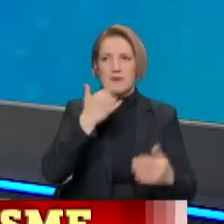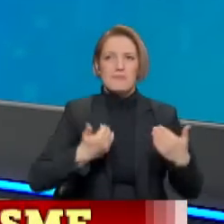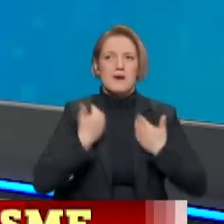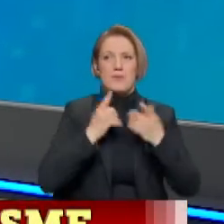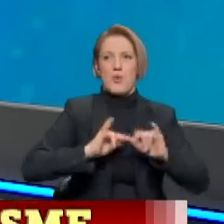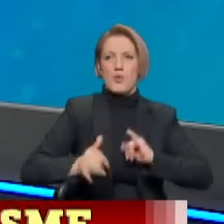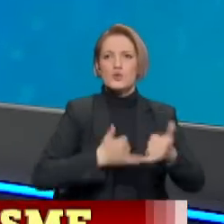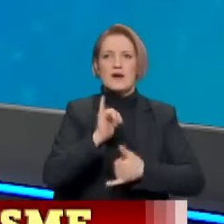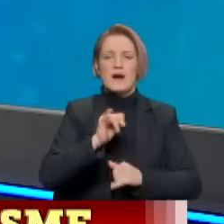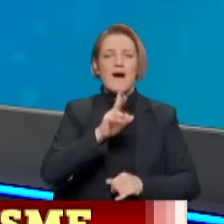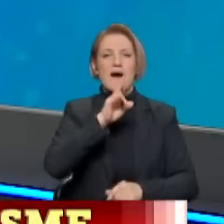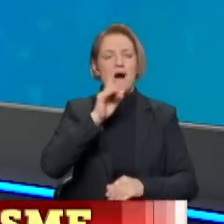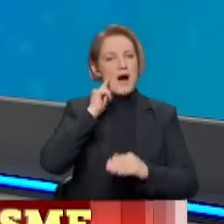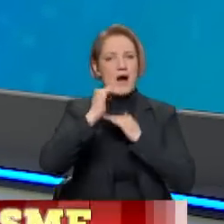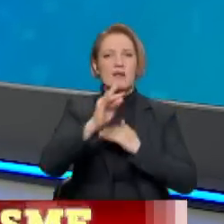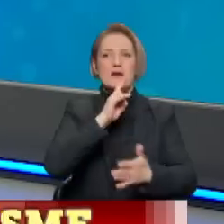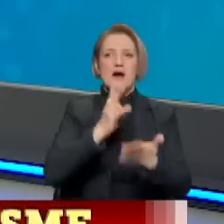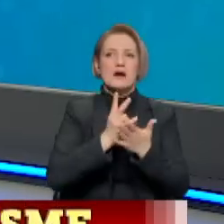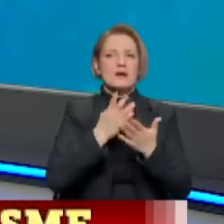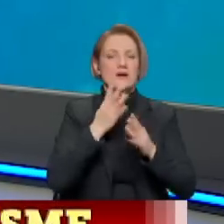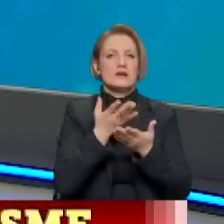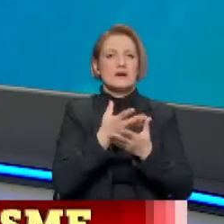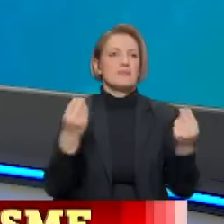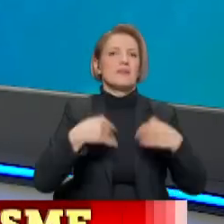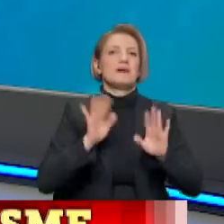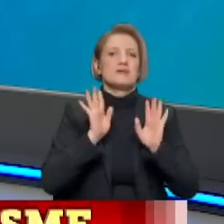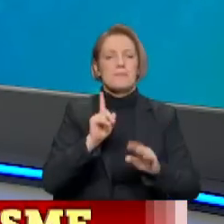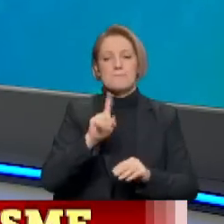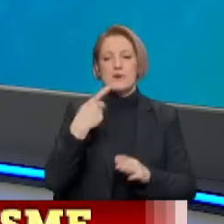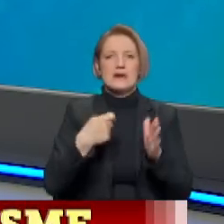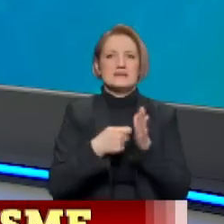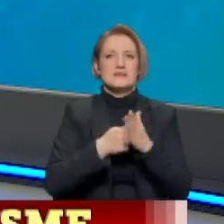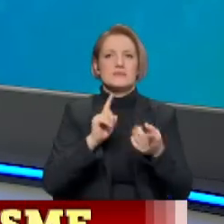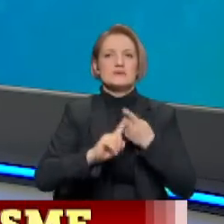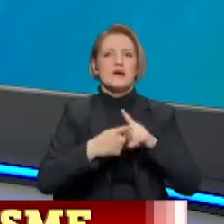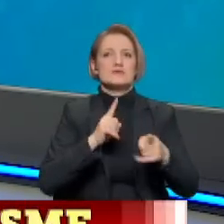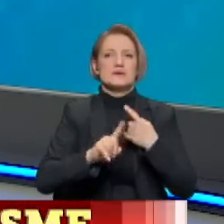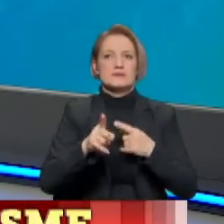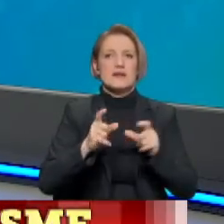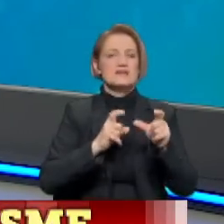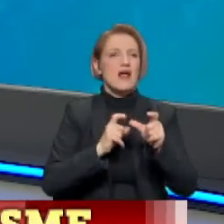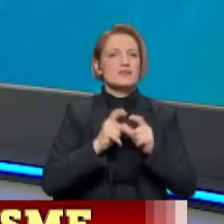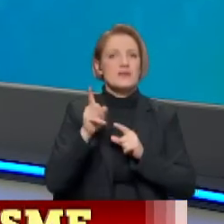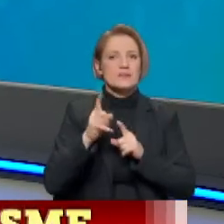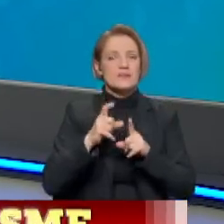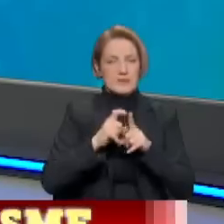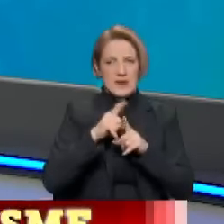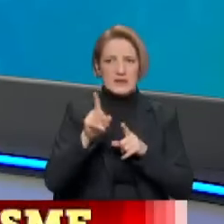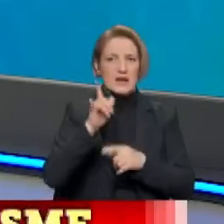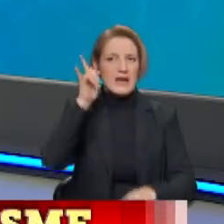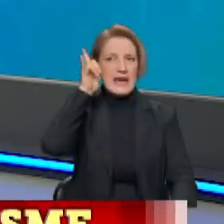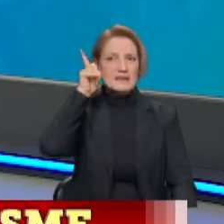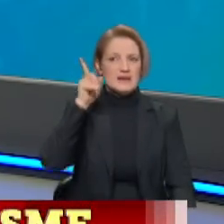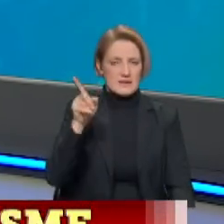oyunlarıyla halk iradesini yok edemezsiniz. Başka, bir başka isim siyasetten, Selahattin Demirtaş,